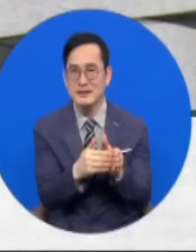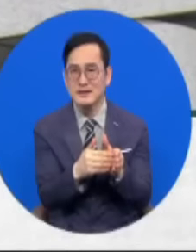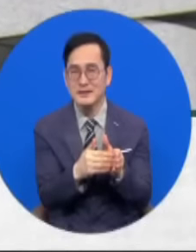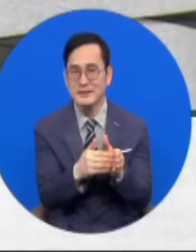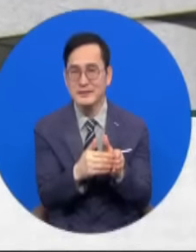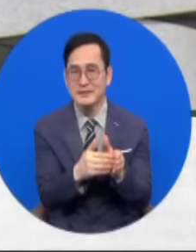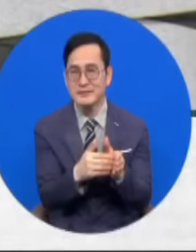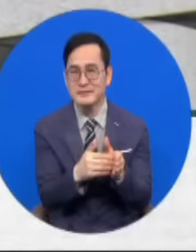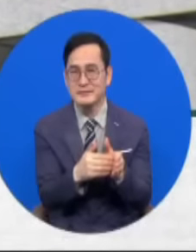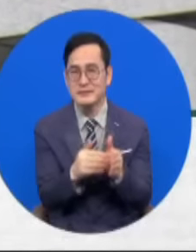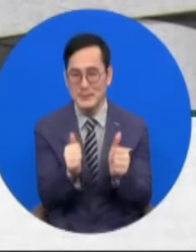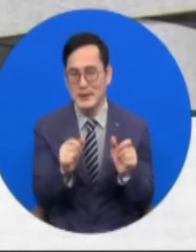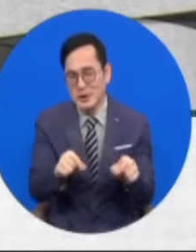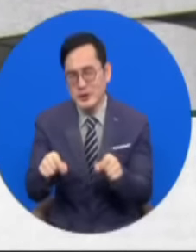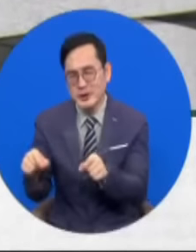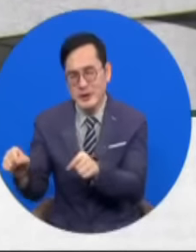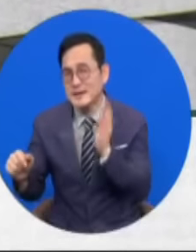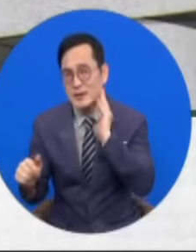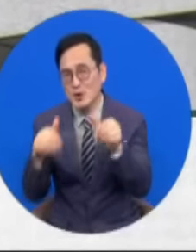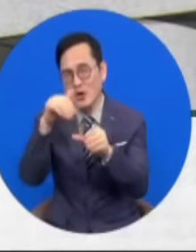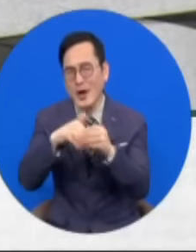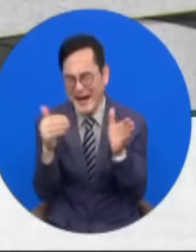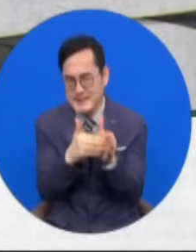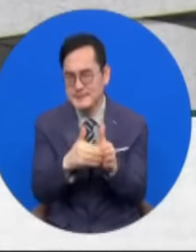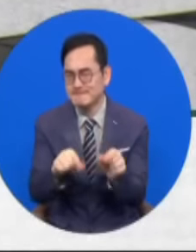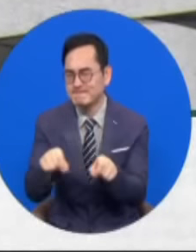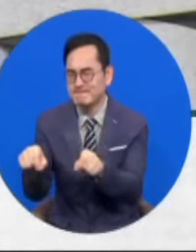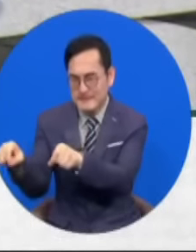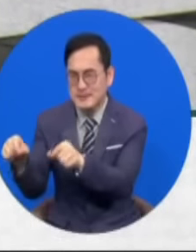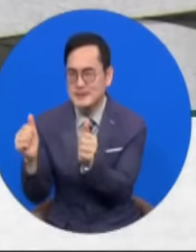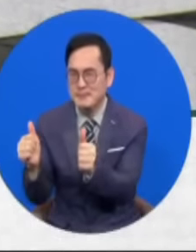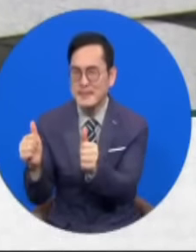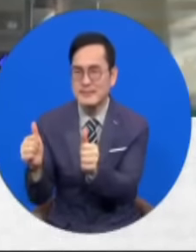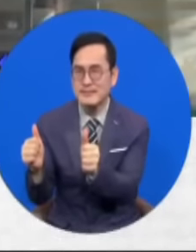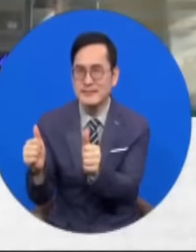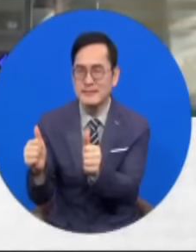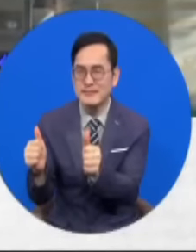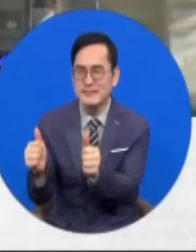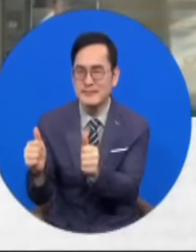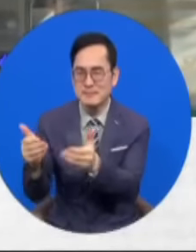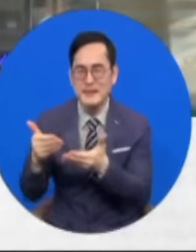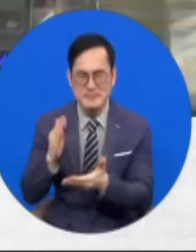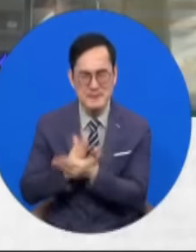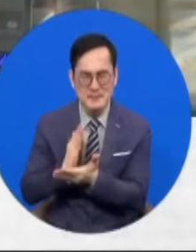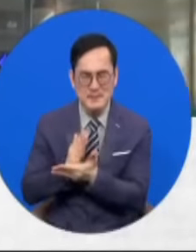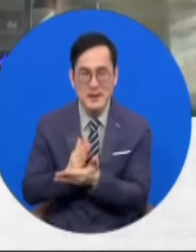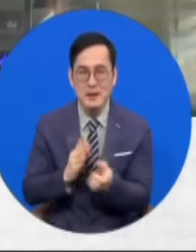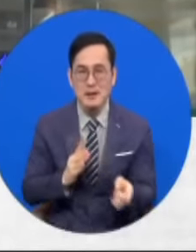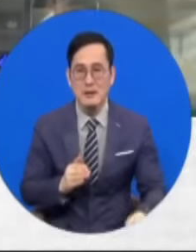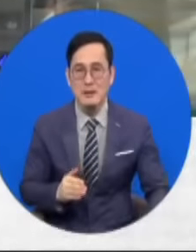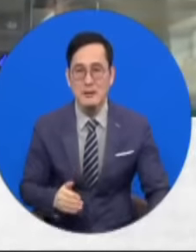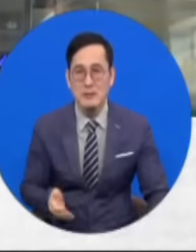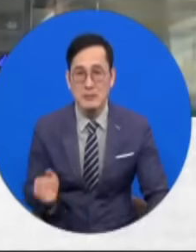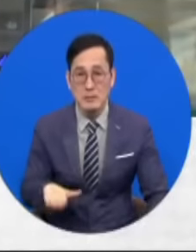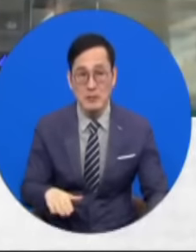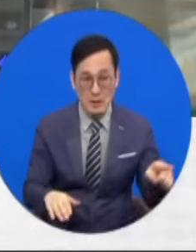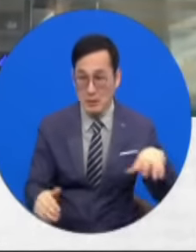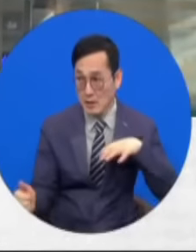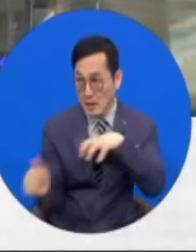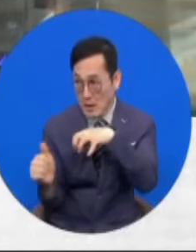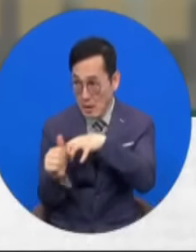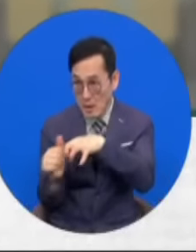연기해서 대통령 선거를 들어가겠다 이거 이런 의도 아니겠습니까 연기하고 미루고 미뤄서 그런데 그런 의도와 상관이 없는 분위기가 지금 법원 내에